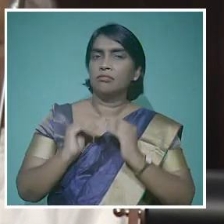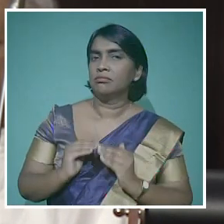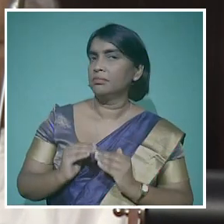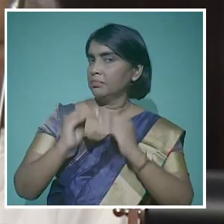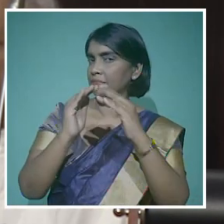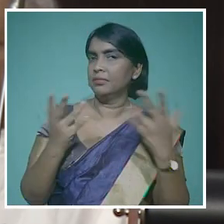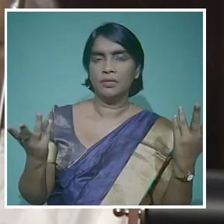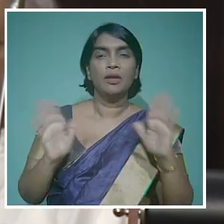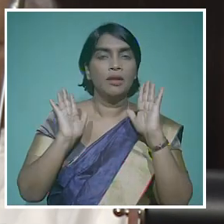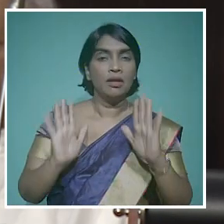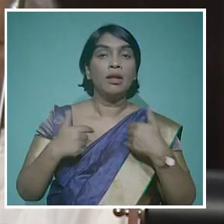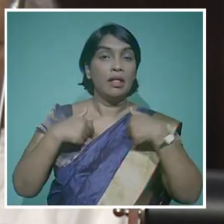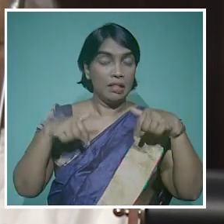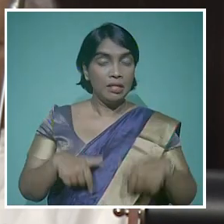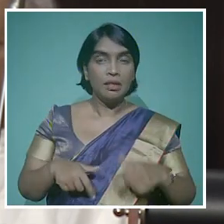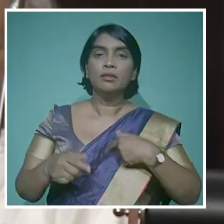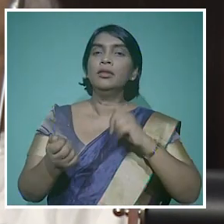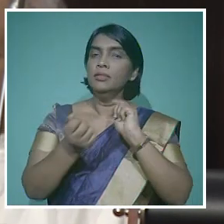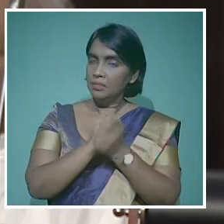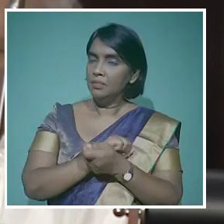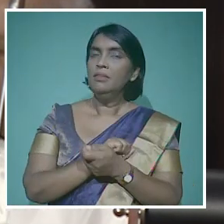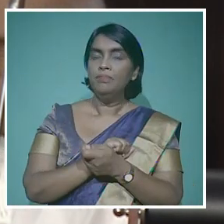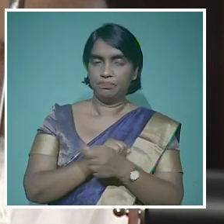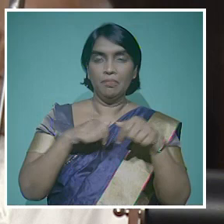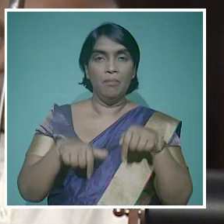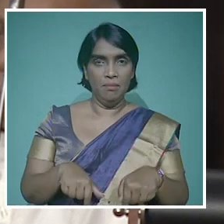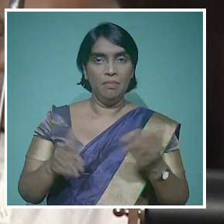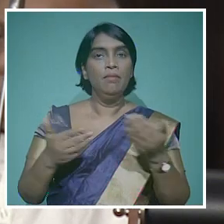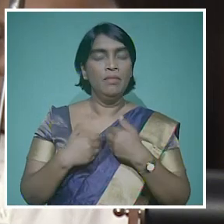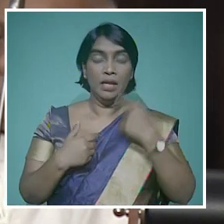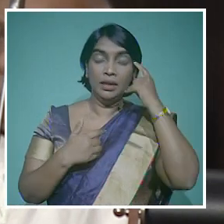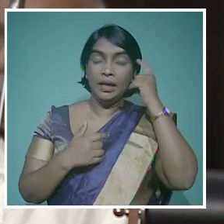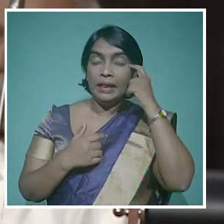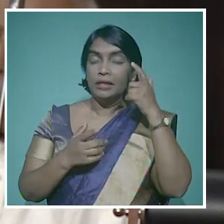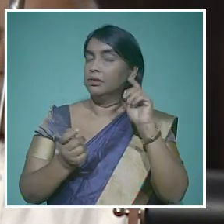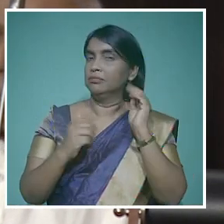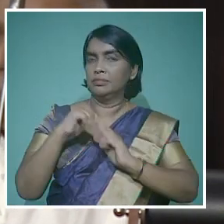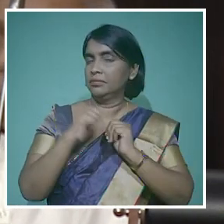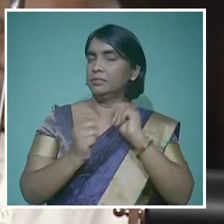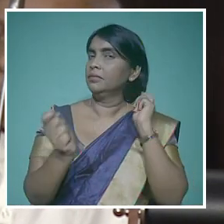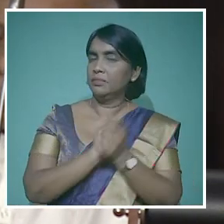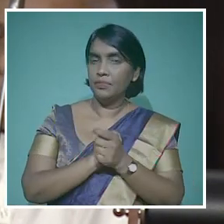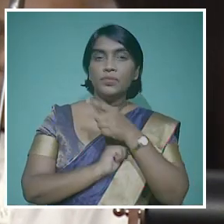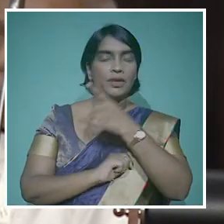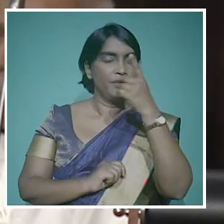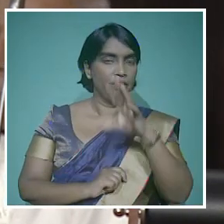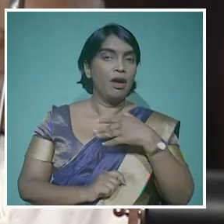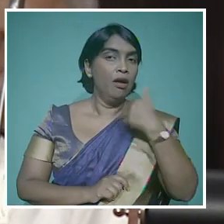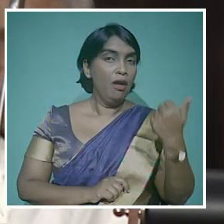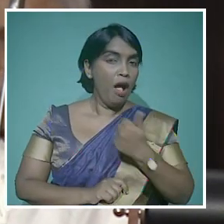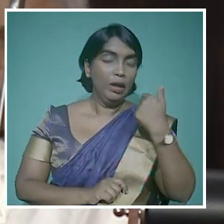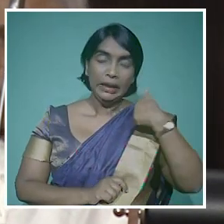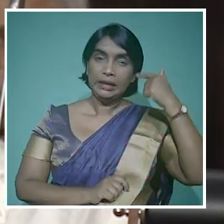නැහැ. ඉතින් අපි දැන්වත් මේ තත්ත්වයෙන් මිදෙමු. අපේ චින්තන රටාව වෙනස් කරගනිමු. ඒ නිසා අපි අලුතෙන්